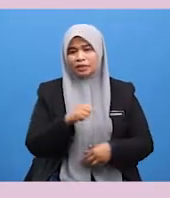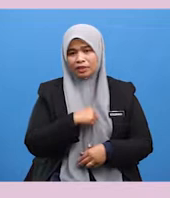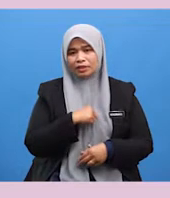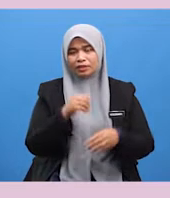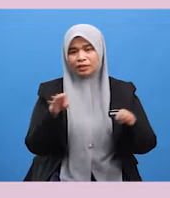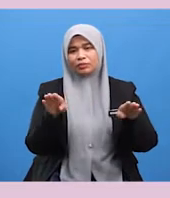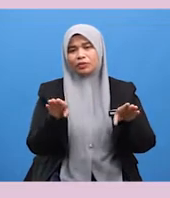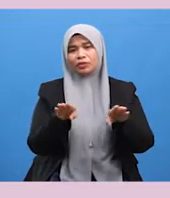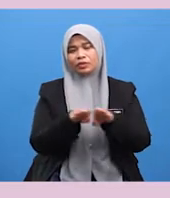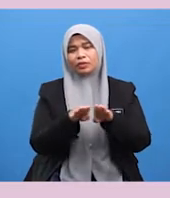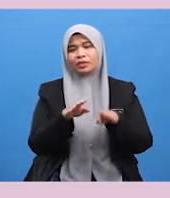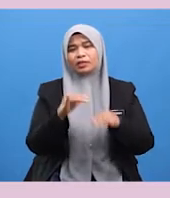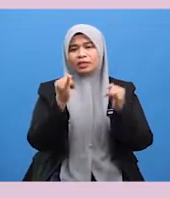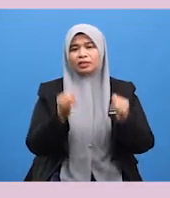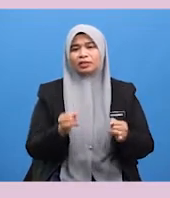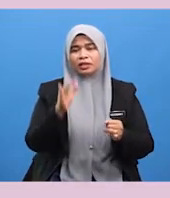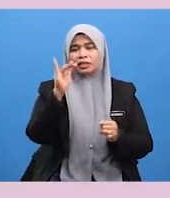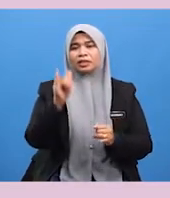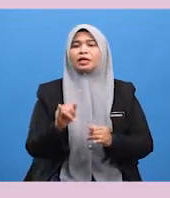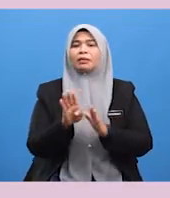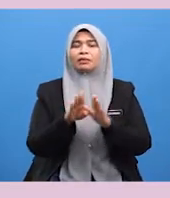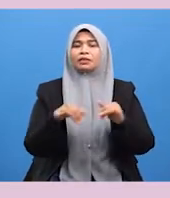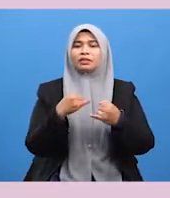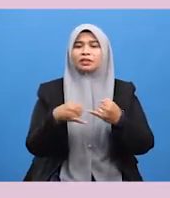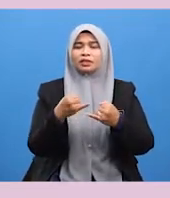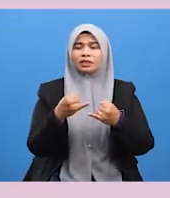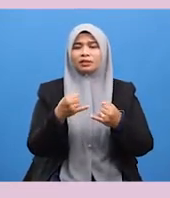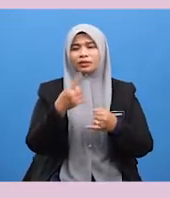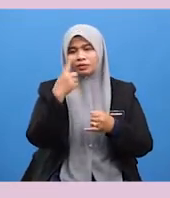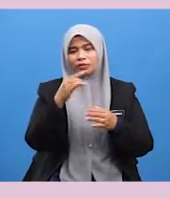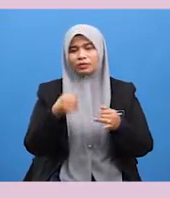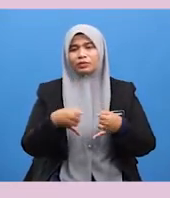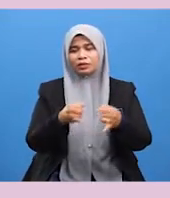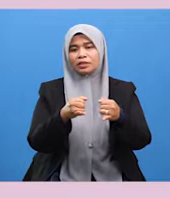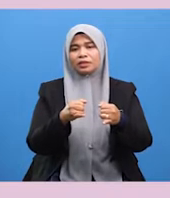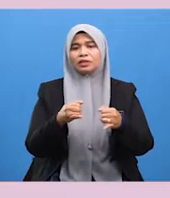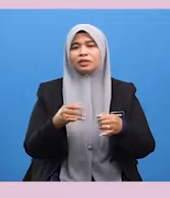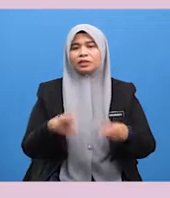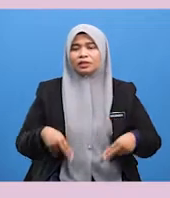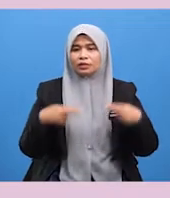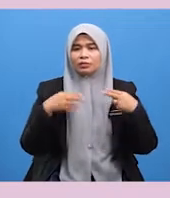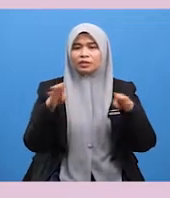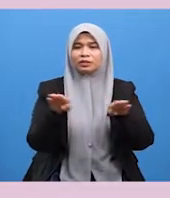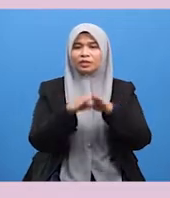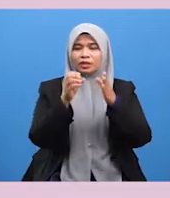yang berjaya dan cemerlang dalam menjalani kehidupan sebagai seorang pelajar.